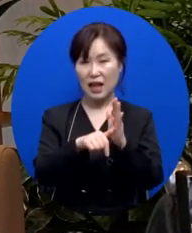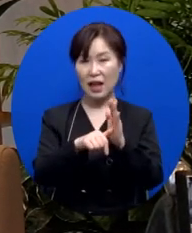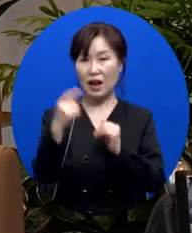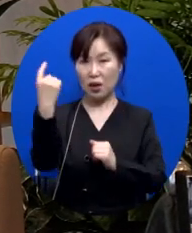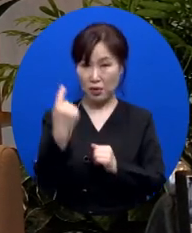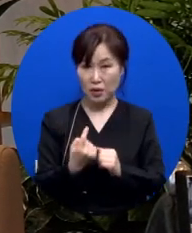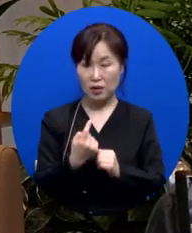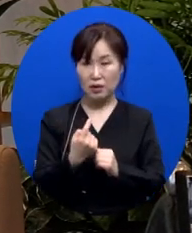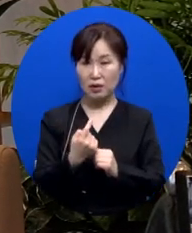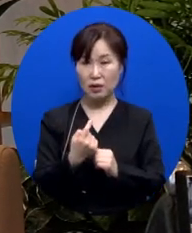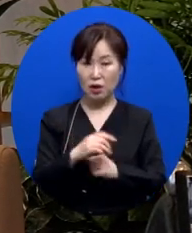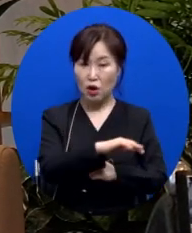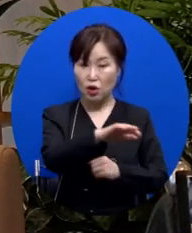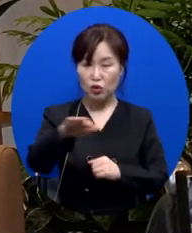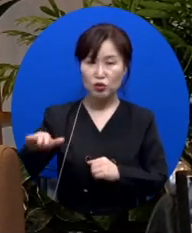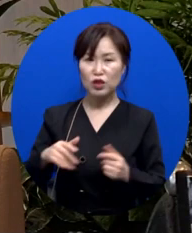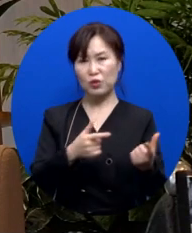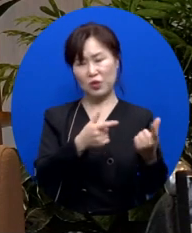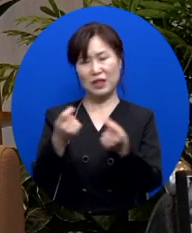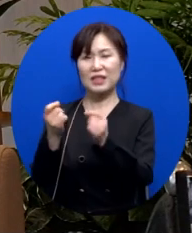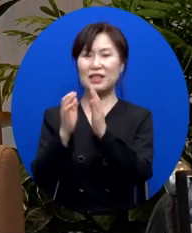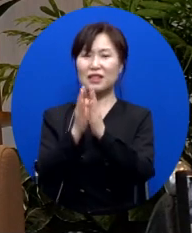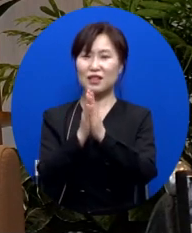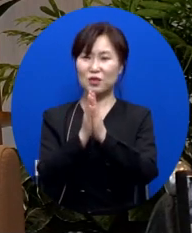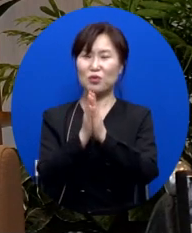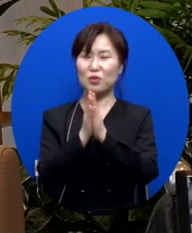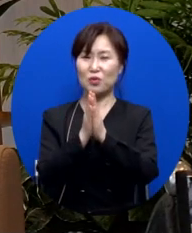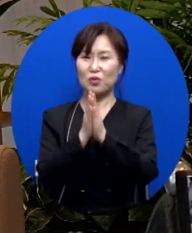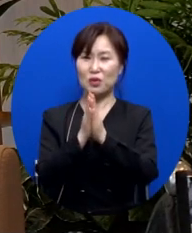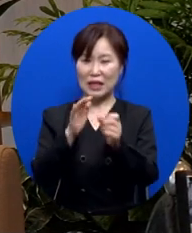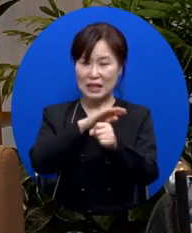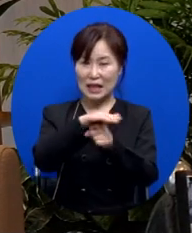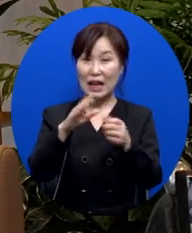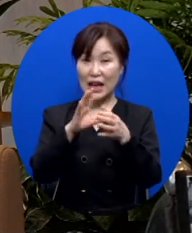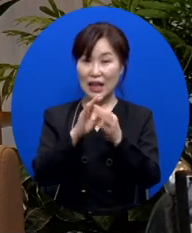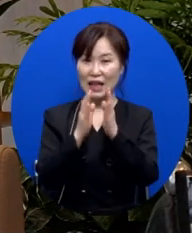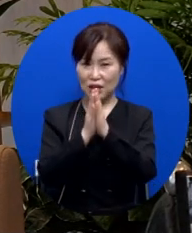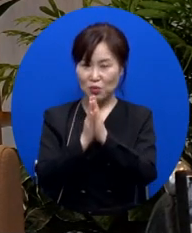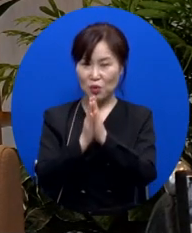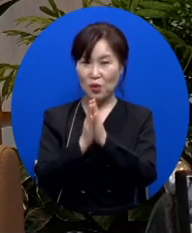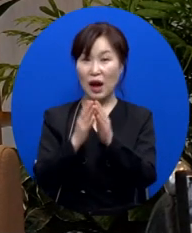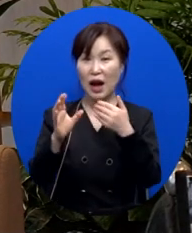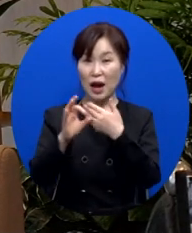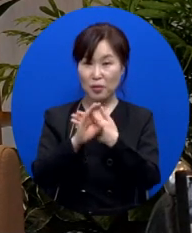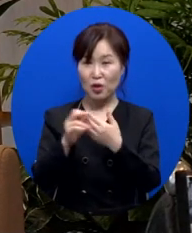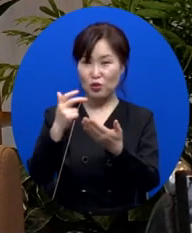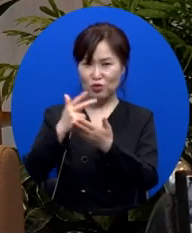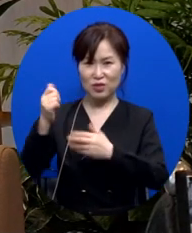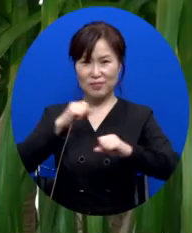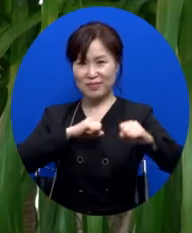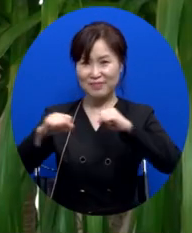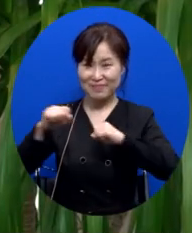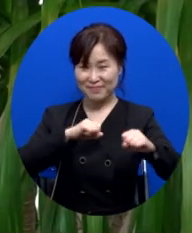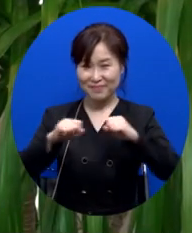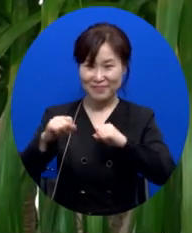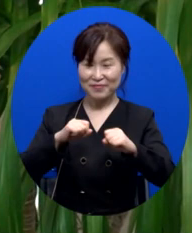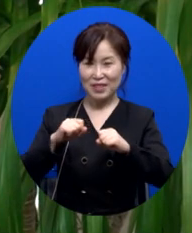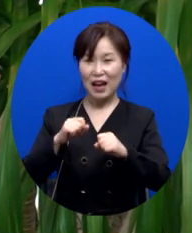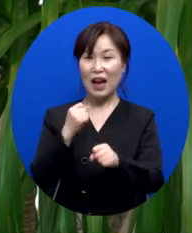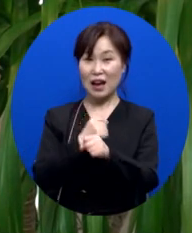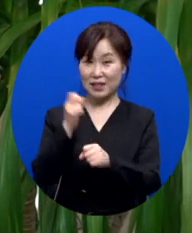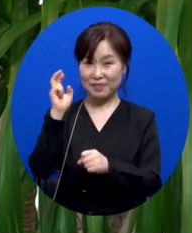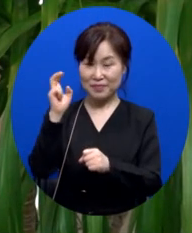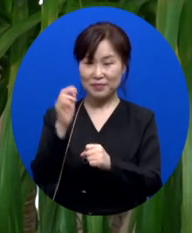우리 모두 그런 기도를 시작하면 주님이 역사하시는 것을 경험할 수가 있습니다 시편